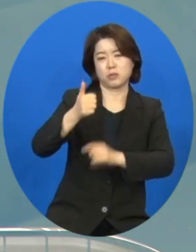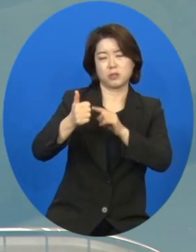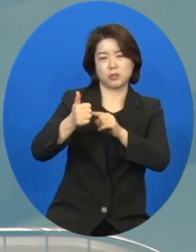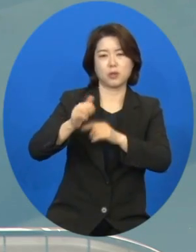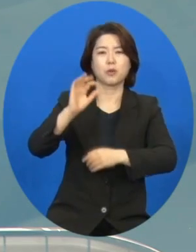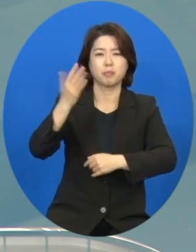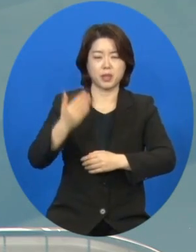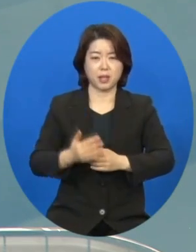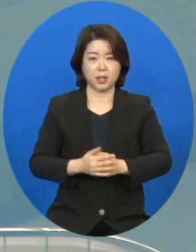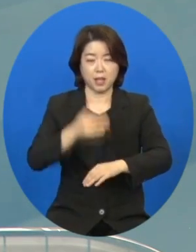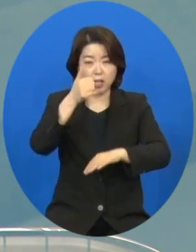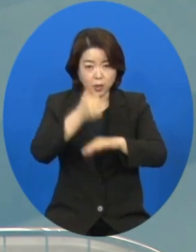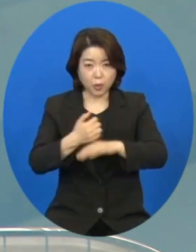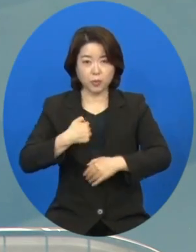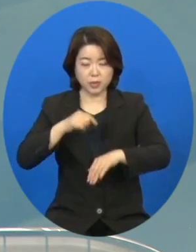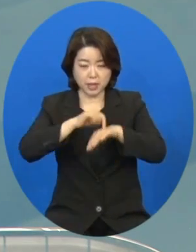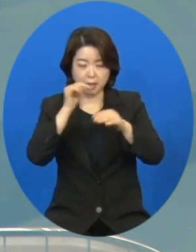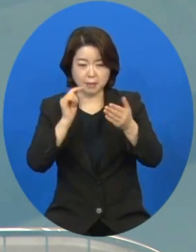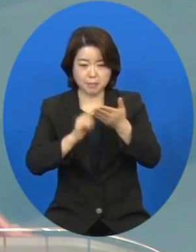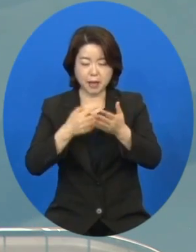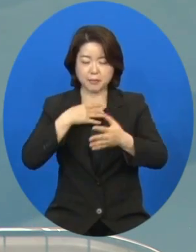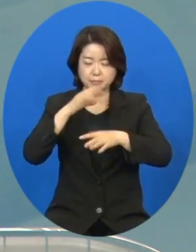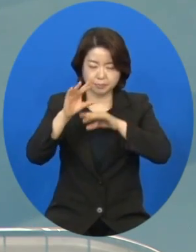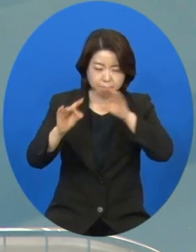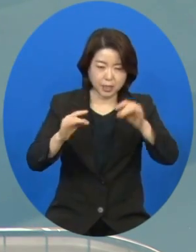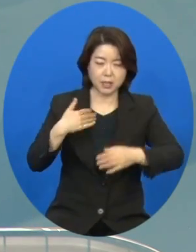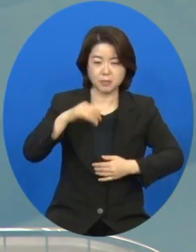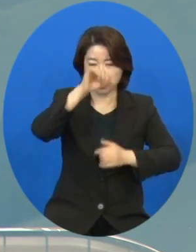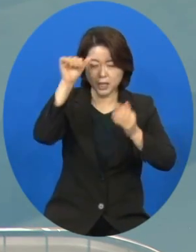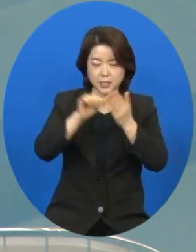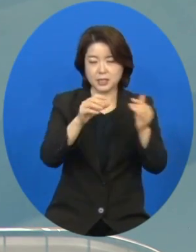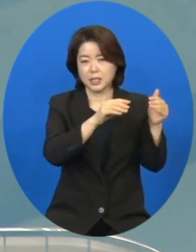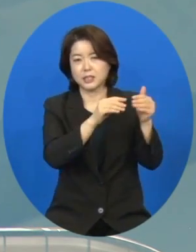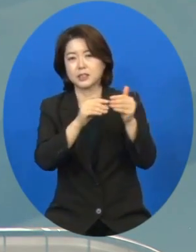내 마음의 갈망이 내 인생을 끌어가는 거니까요.